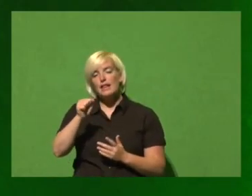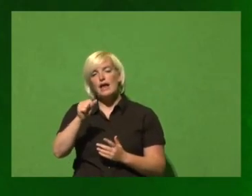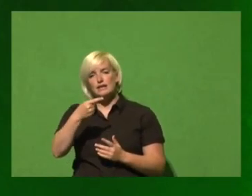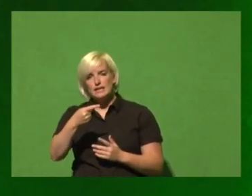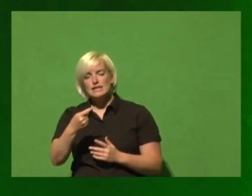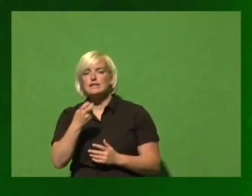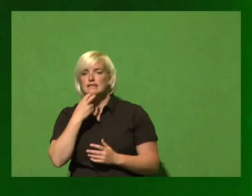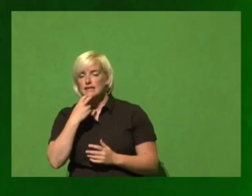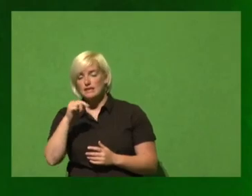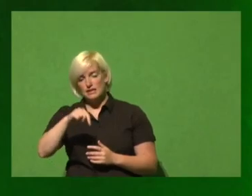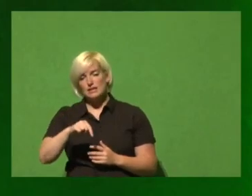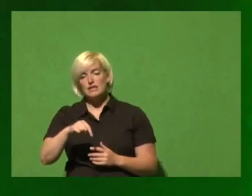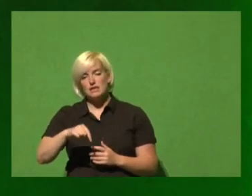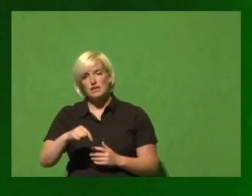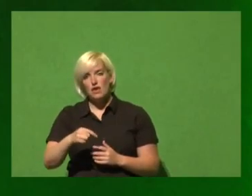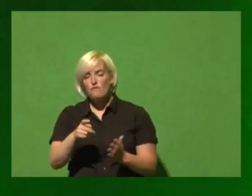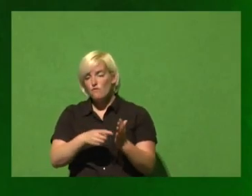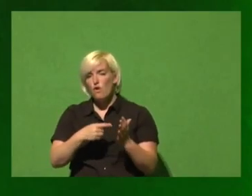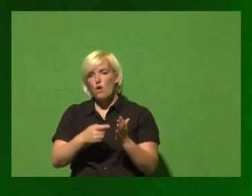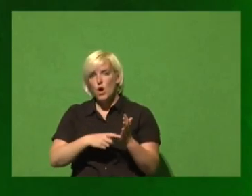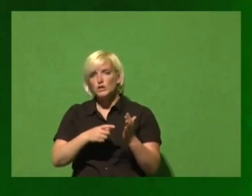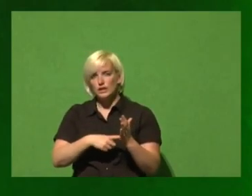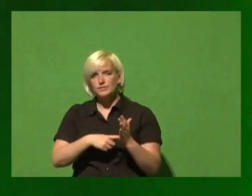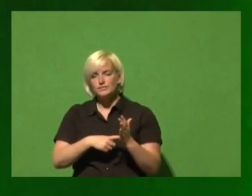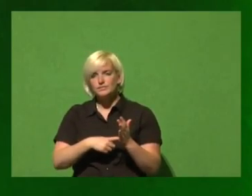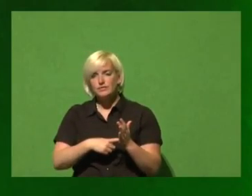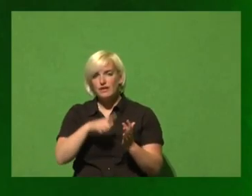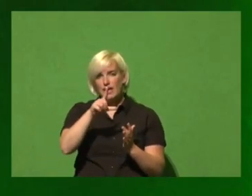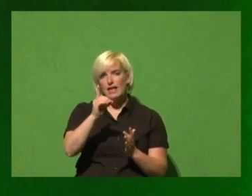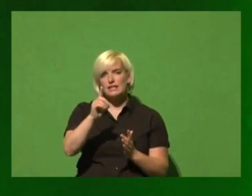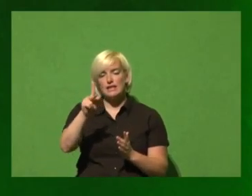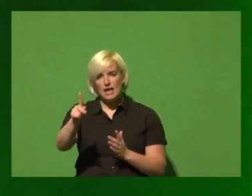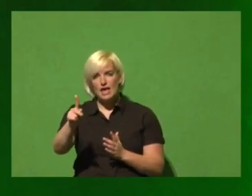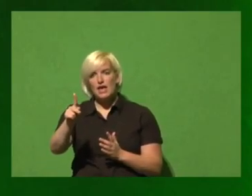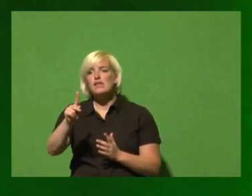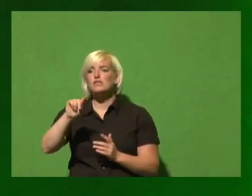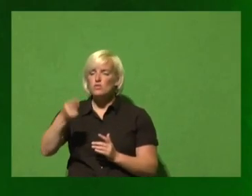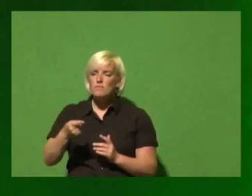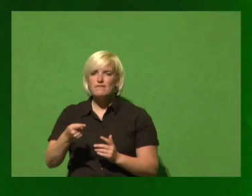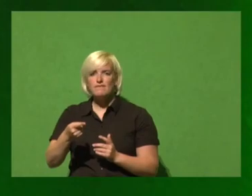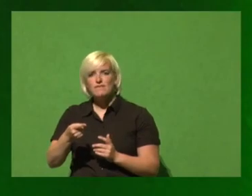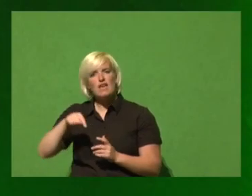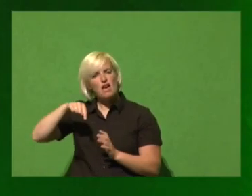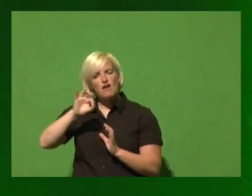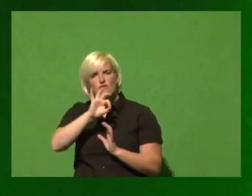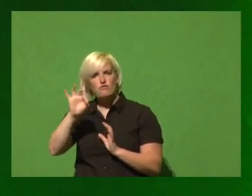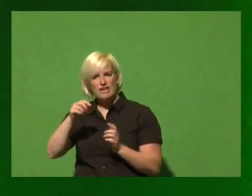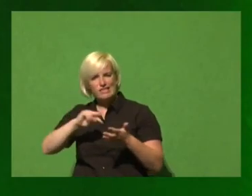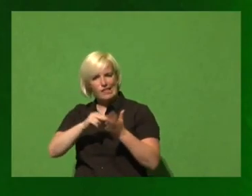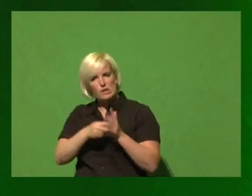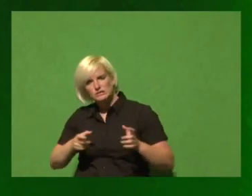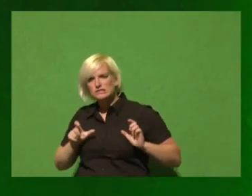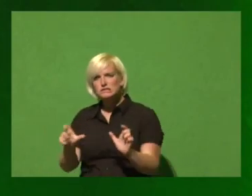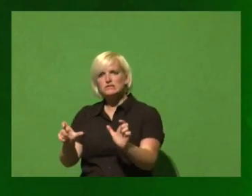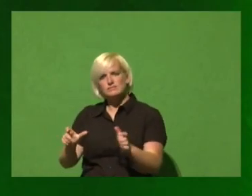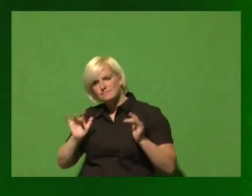auf dieser LDK, liebe Freundinnen und Freunde, dass sich die LDK erneut deutlich gegen die Fracking-Technologie ausspricht und